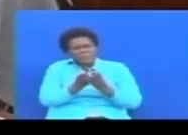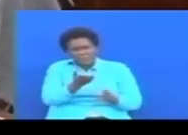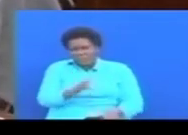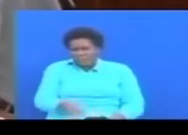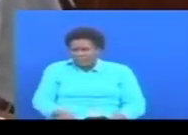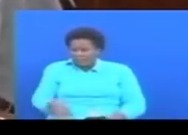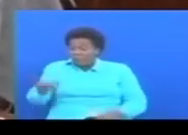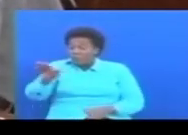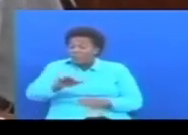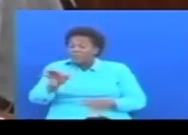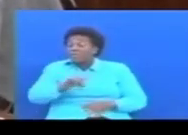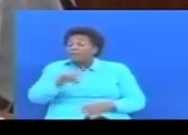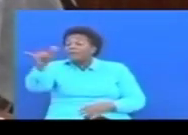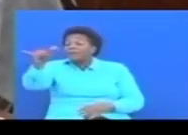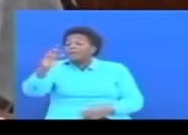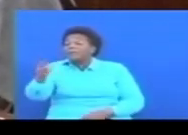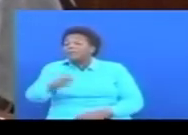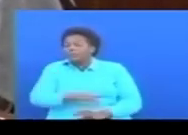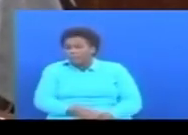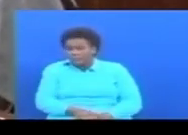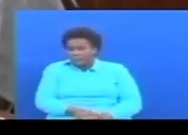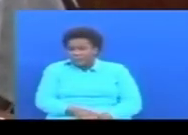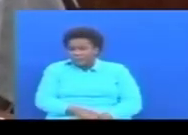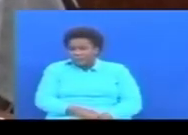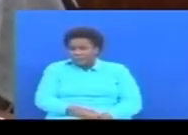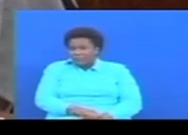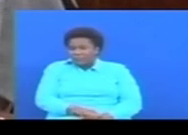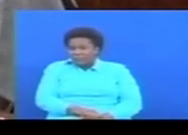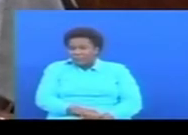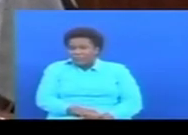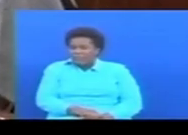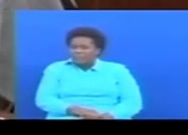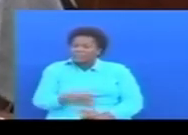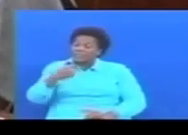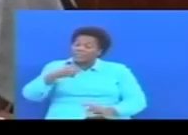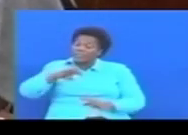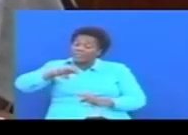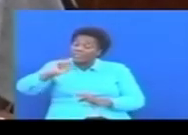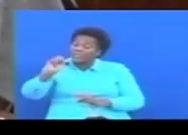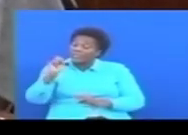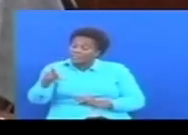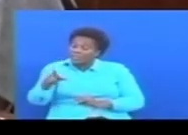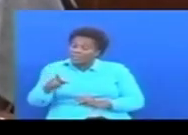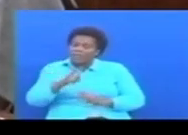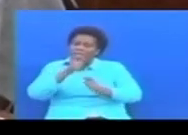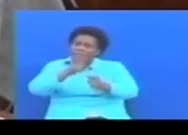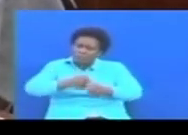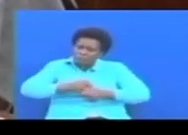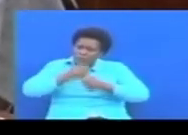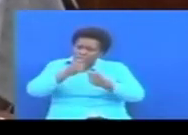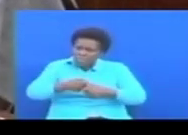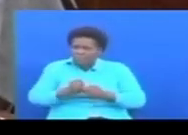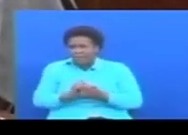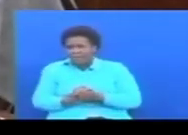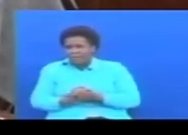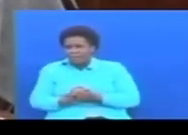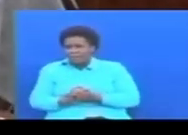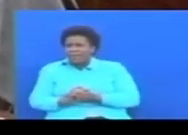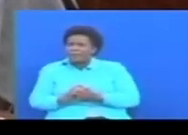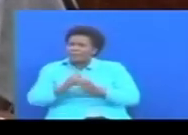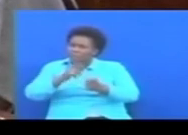wa ndege, tuna uwanja wa ndege, pamoja na kuwa kuna mazao mengi ambayo yanatoka na yanafika nchi za Afrika Mashariki, lakini serikali